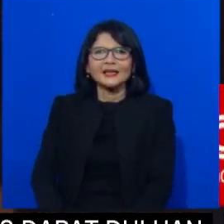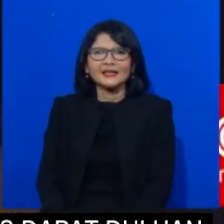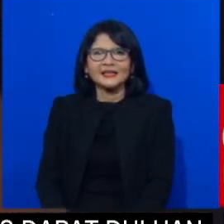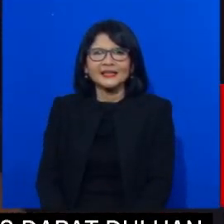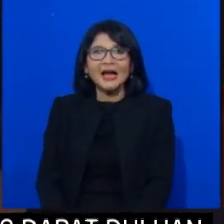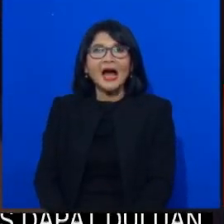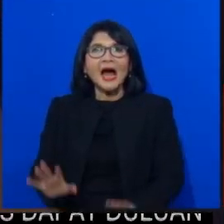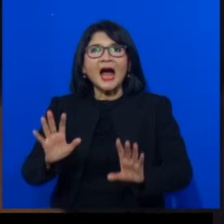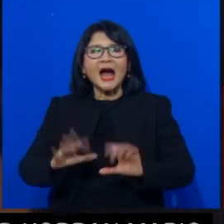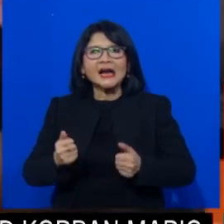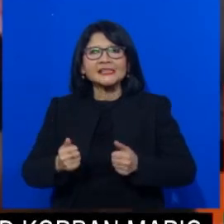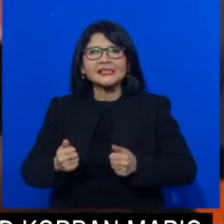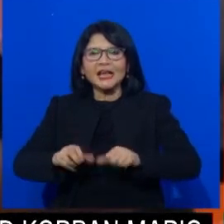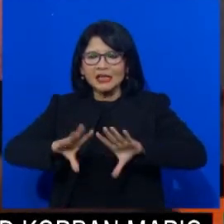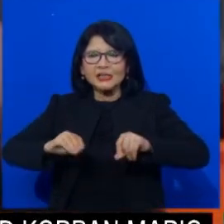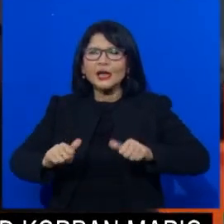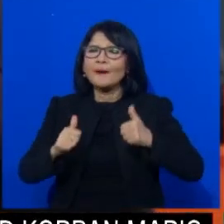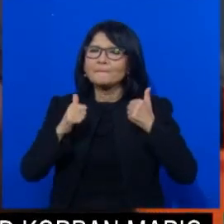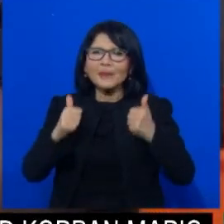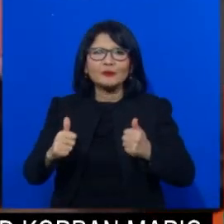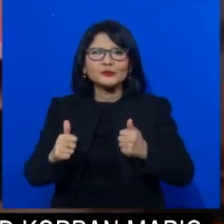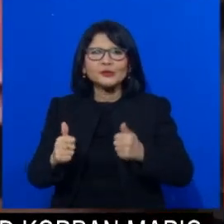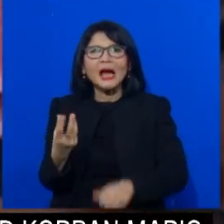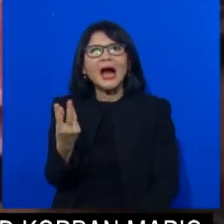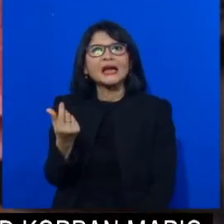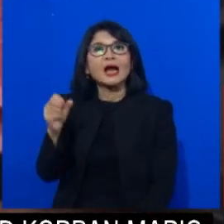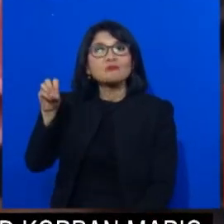hasil kerjanya memuaskan dan harga yang murah.